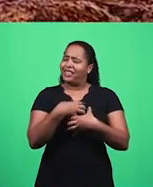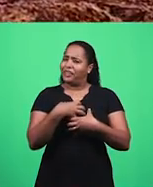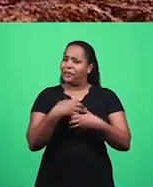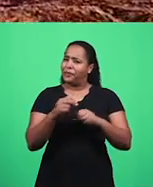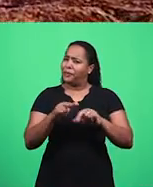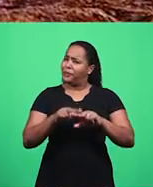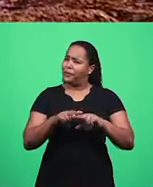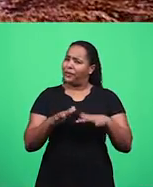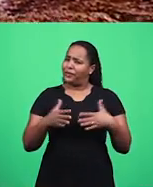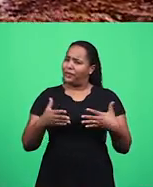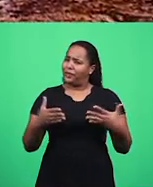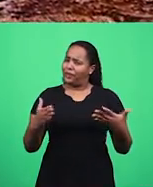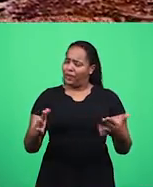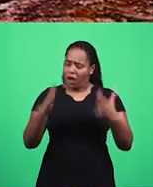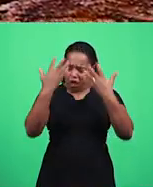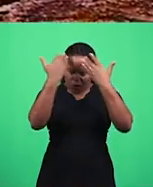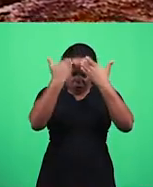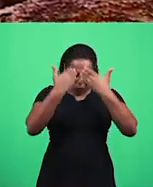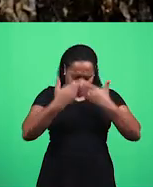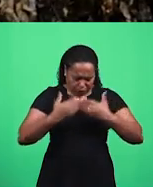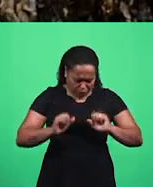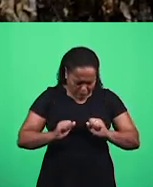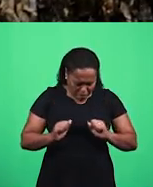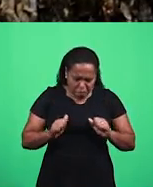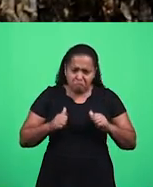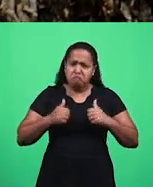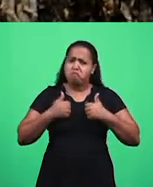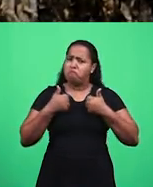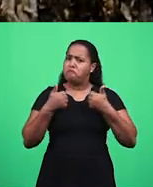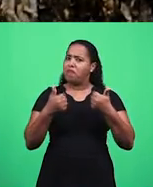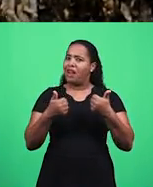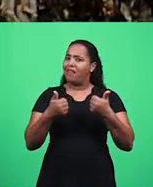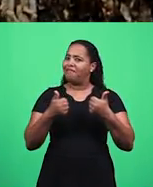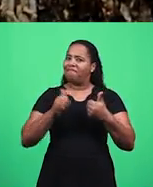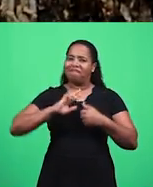не от того, что у меня все хорошо.